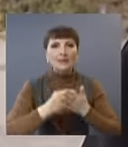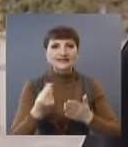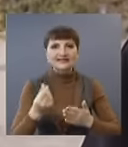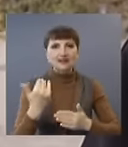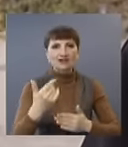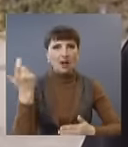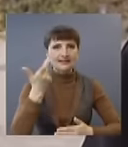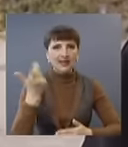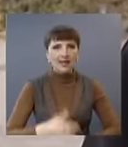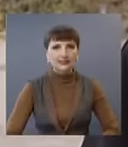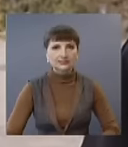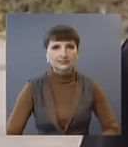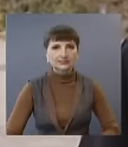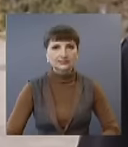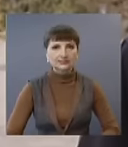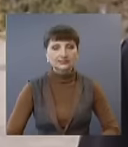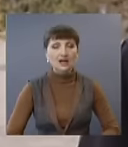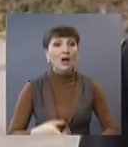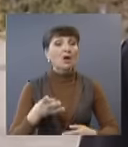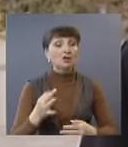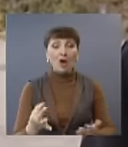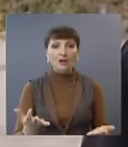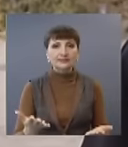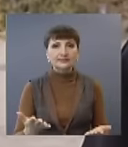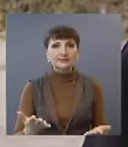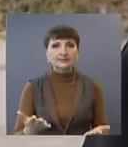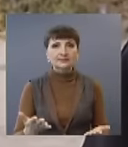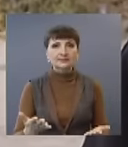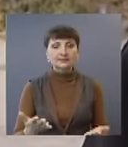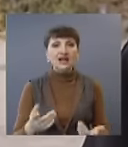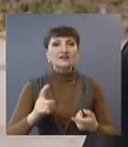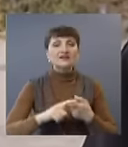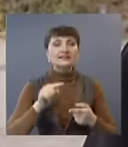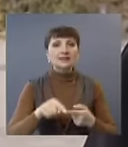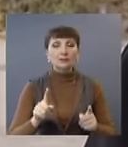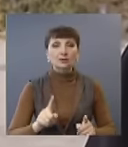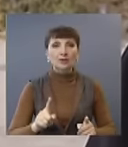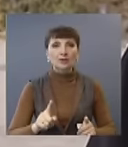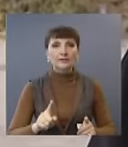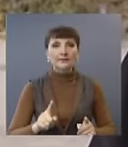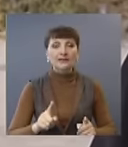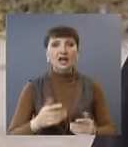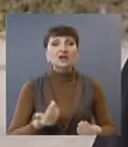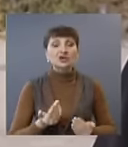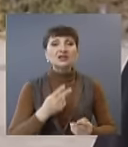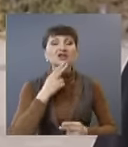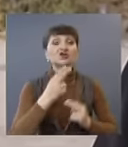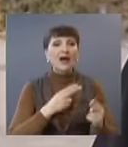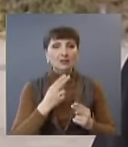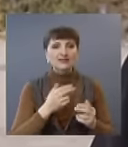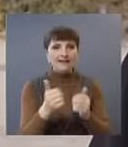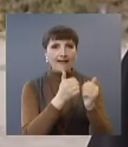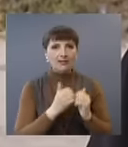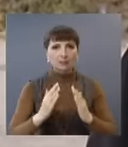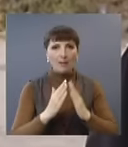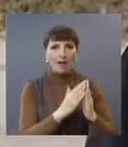средств владельцев участков. Но в связи с тем, что жители жалуются в близлежащих